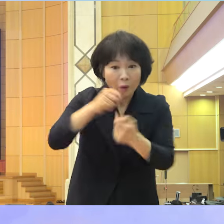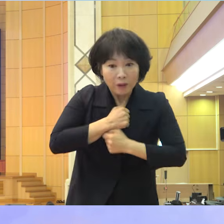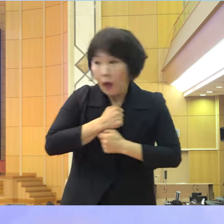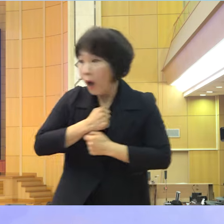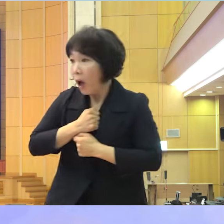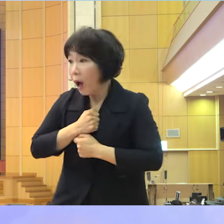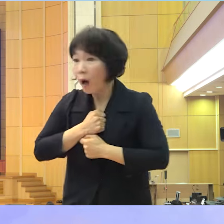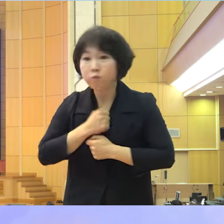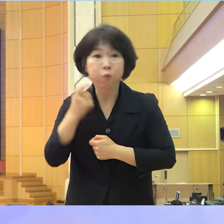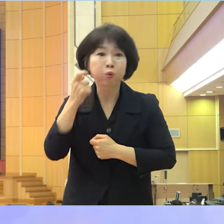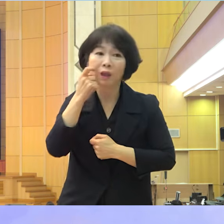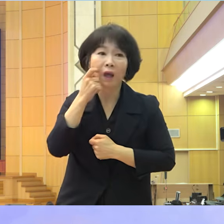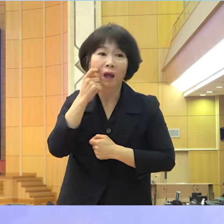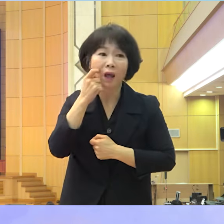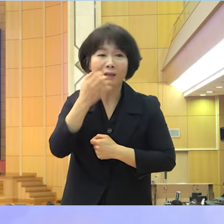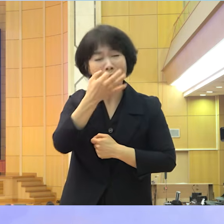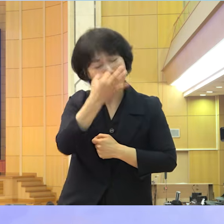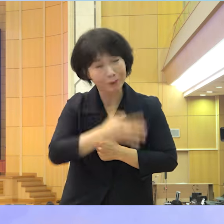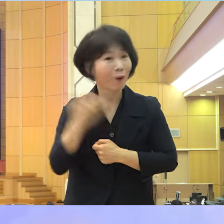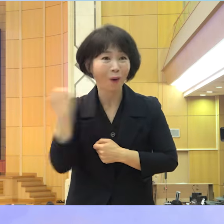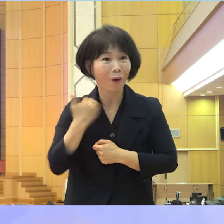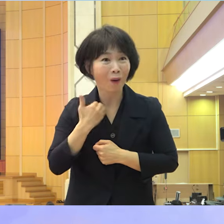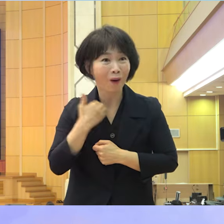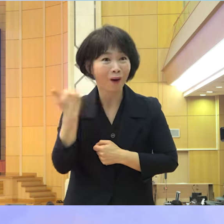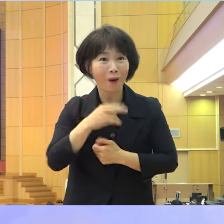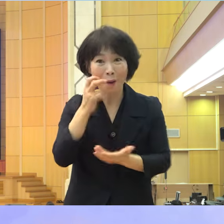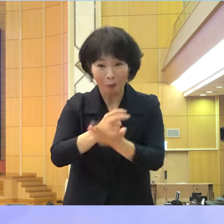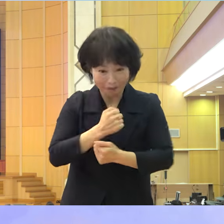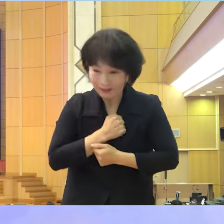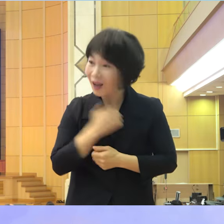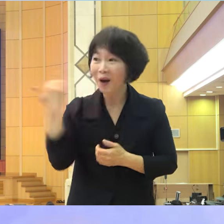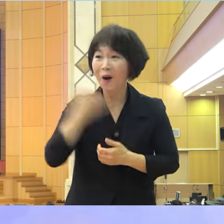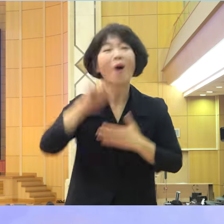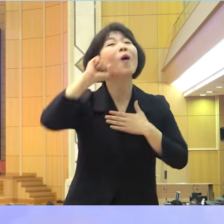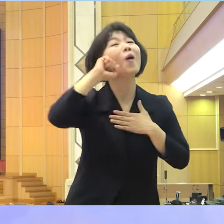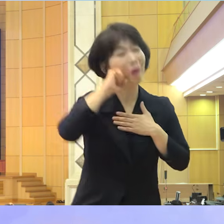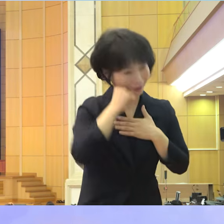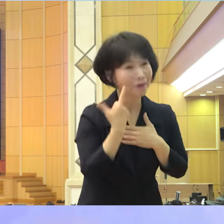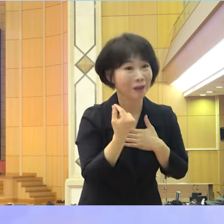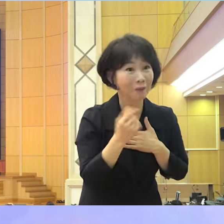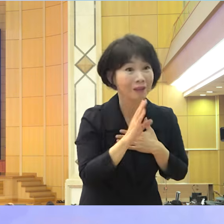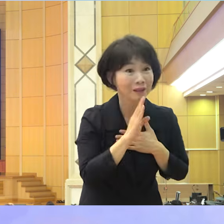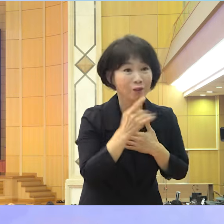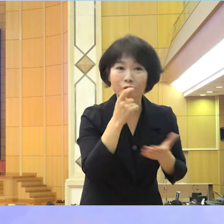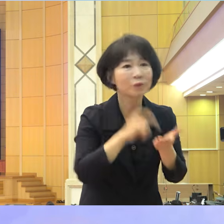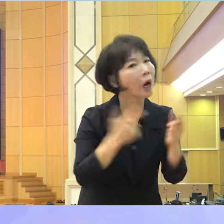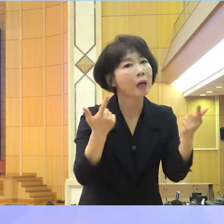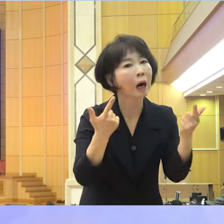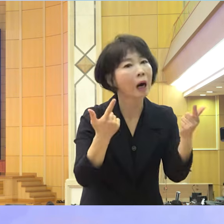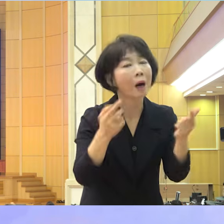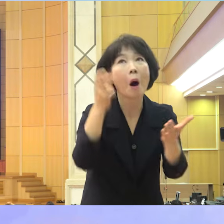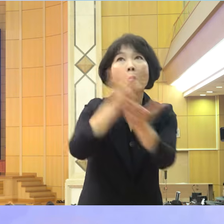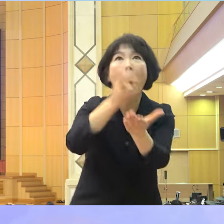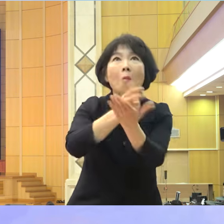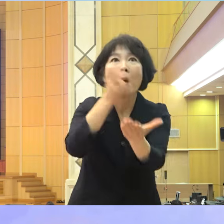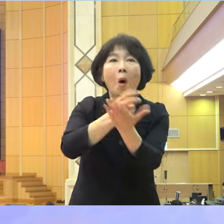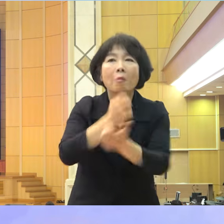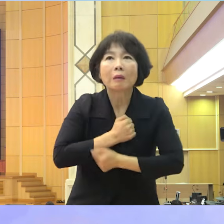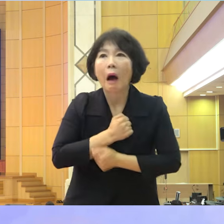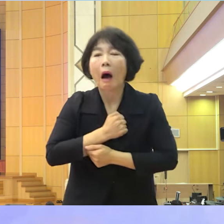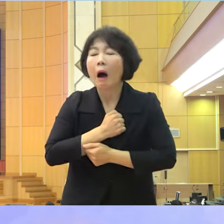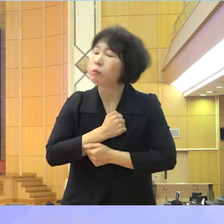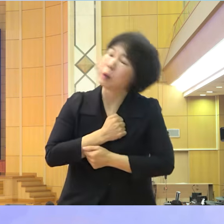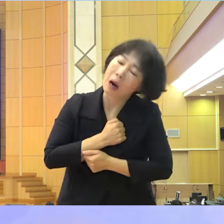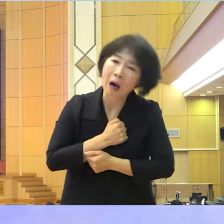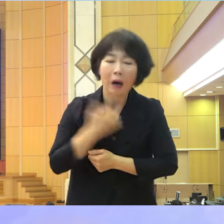뿐이지. 근데 율법이 죄를 깨닫게 해주는 거예요. 아까 MRI로 말하면 MRI는 병이 있다는 걸 알려만 줬어.